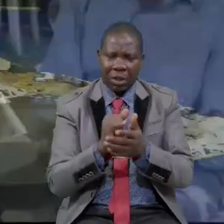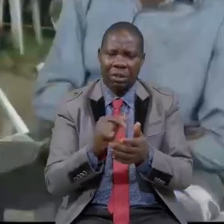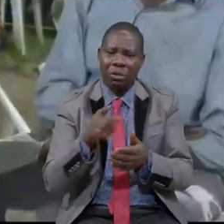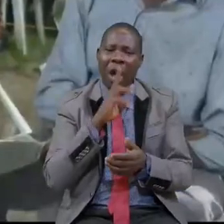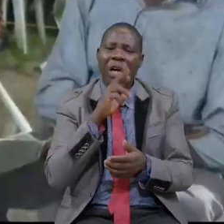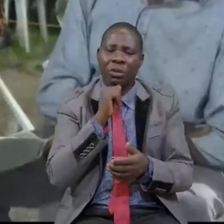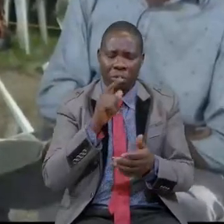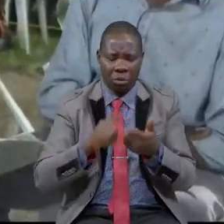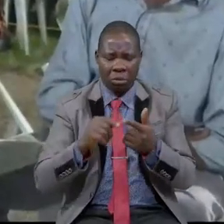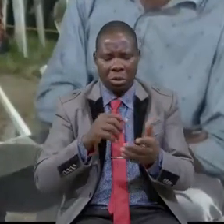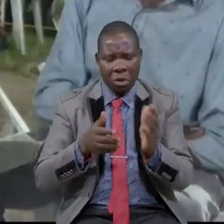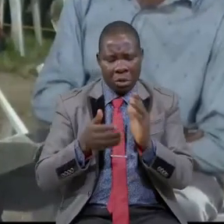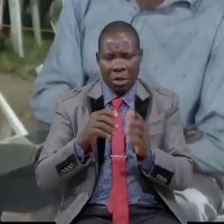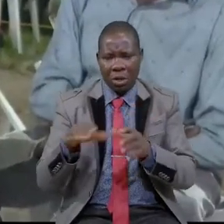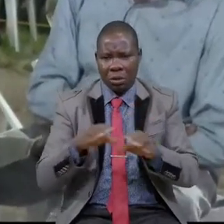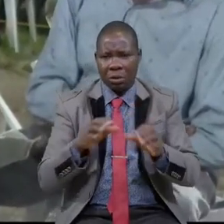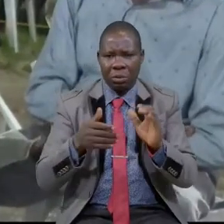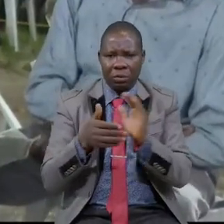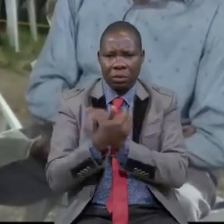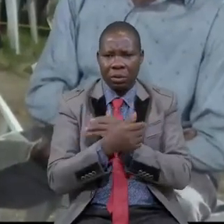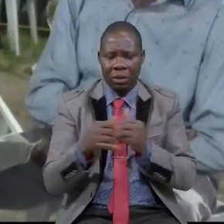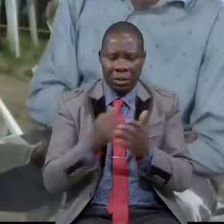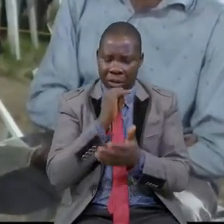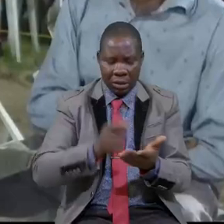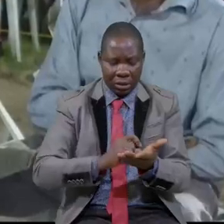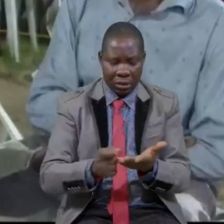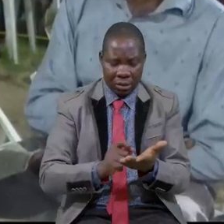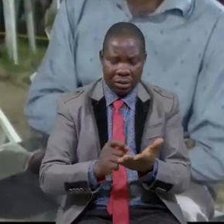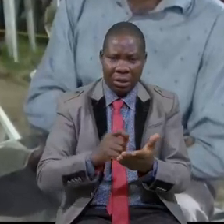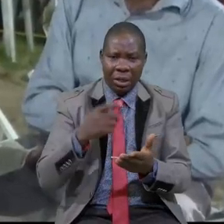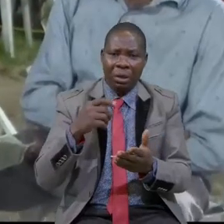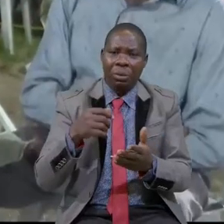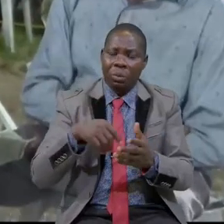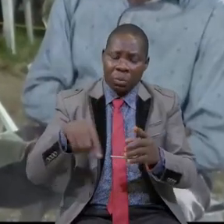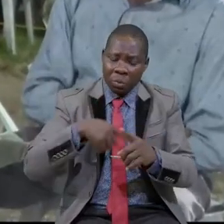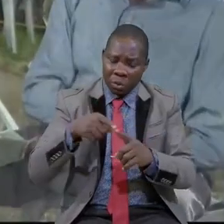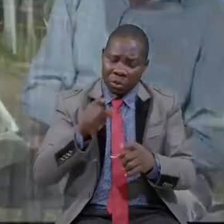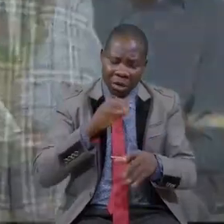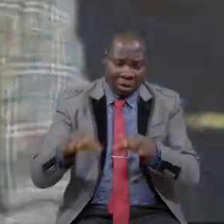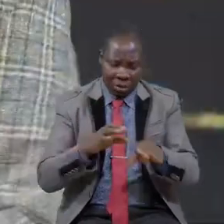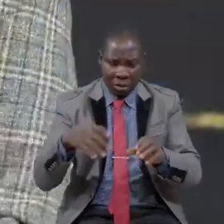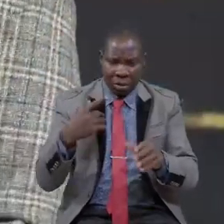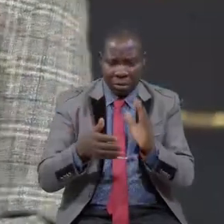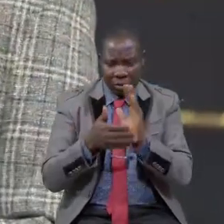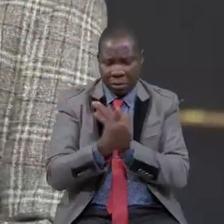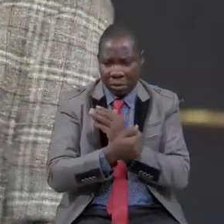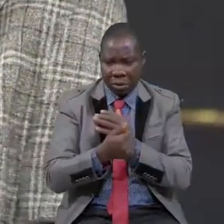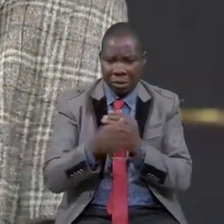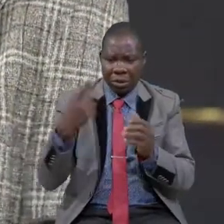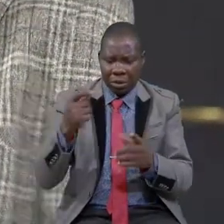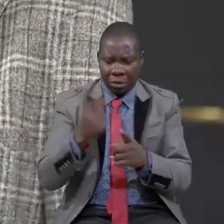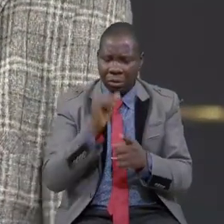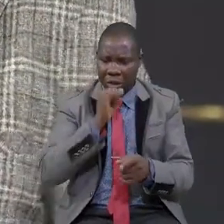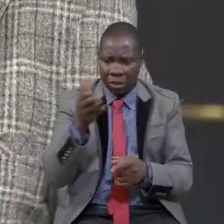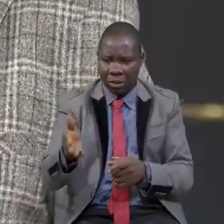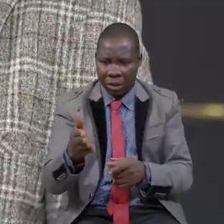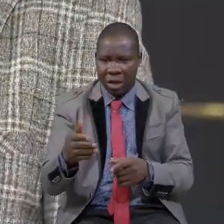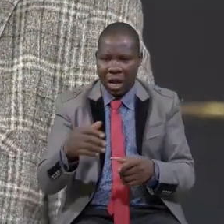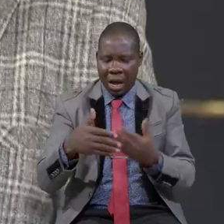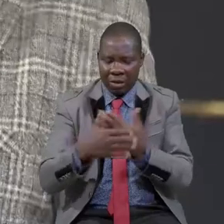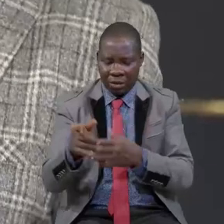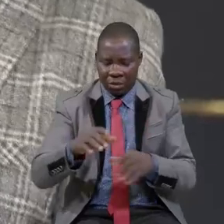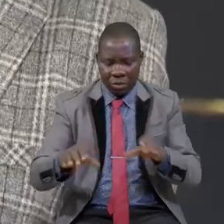écrit. Même pendant que tu commets la fornication, la parole est là. Après avoir commis la fornication, et tu utilises